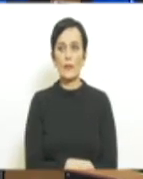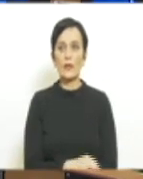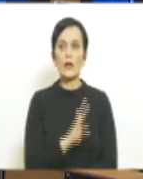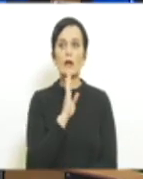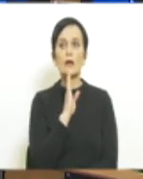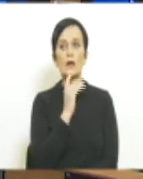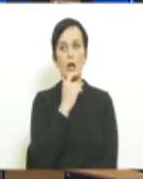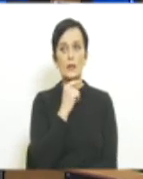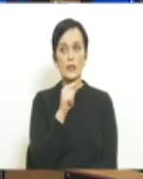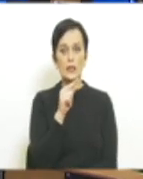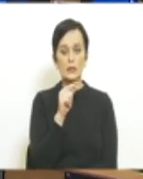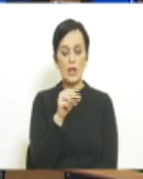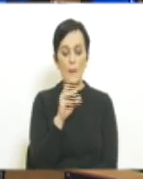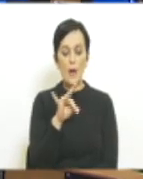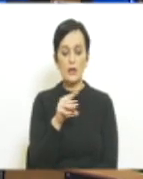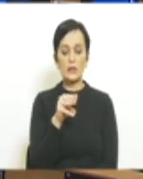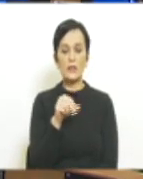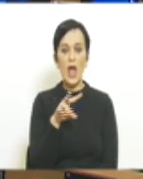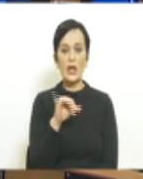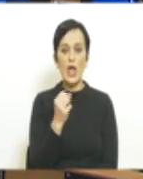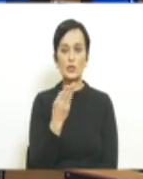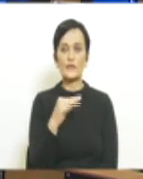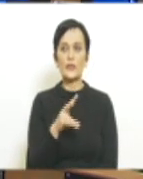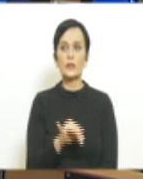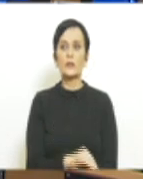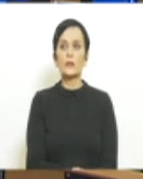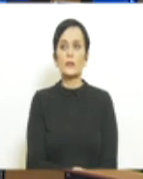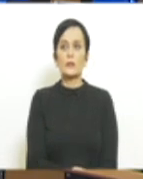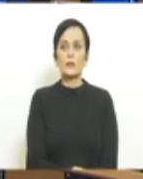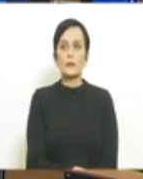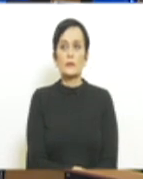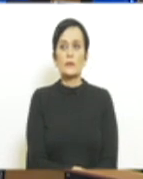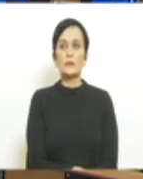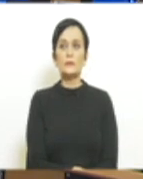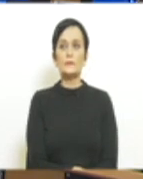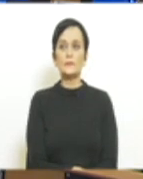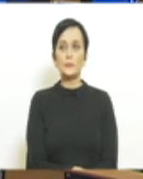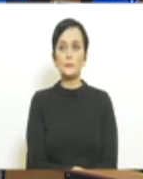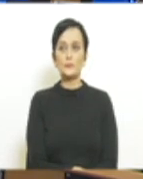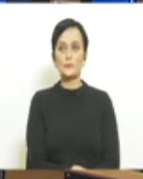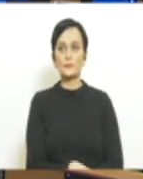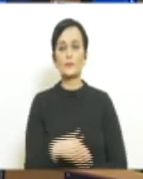ქალბატონი თამარ კალიაშვილი. მოგესალმებით.